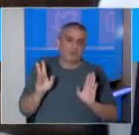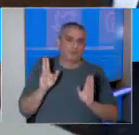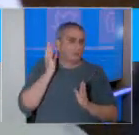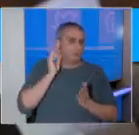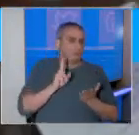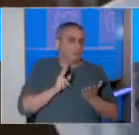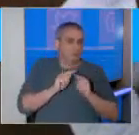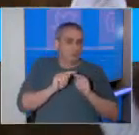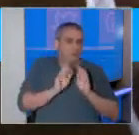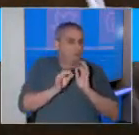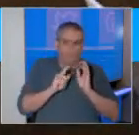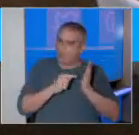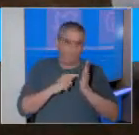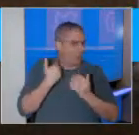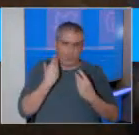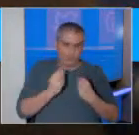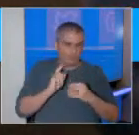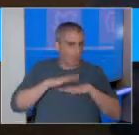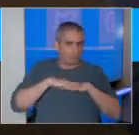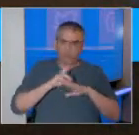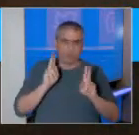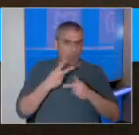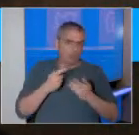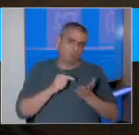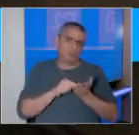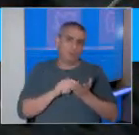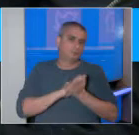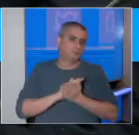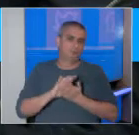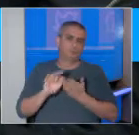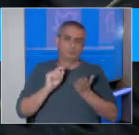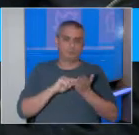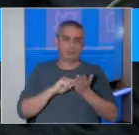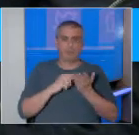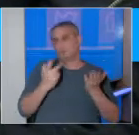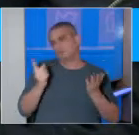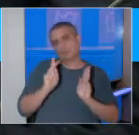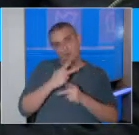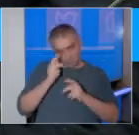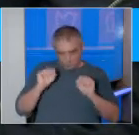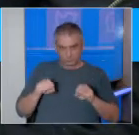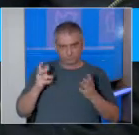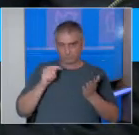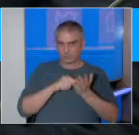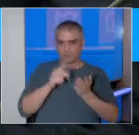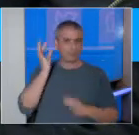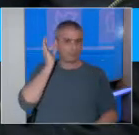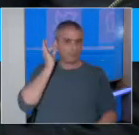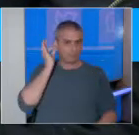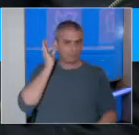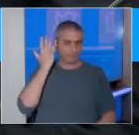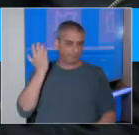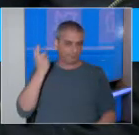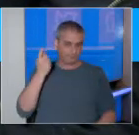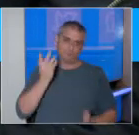מאוד מסוים. לא בגלל שהן לא טובות או לא מוכשרות או לא יכולות, אלא פשוט בגלל משהו שהן לא יכולות לשלוט בו, בגלל שהן נשים, שכך